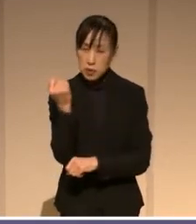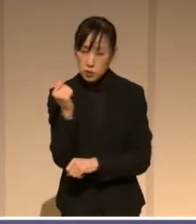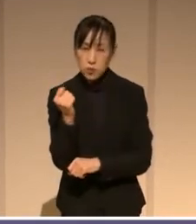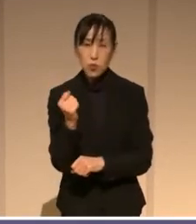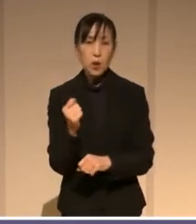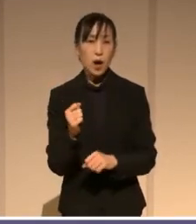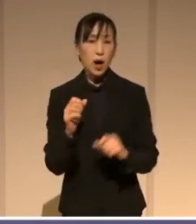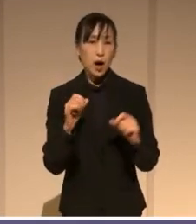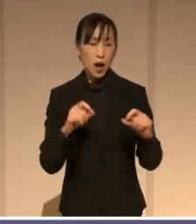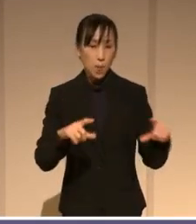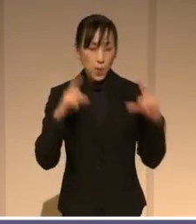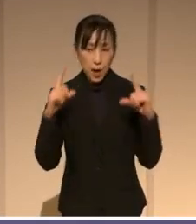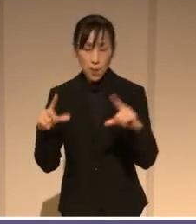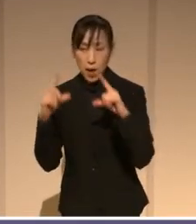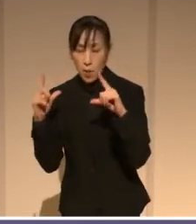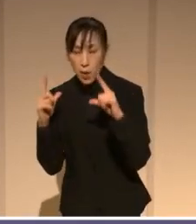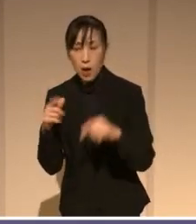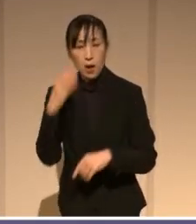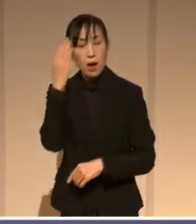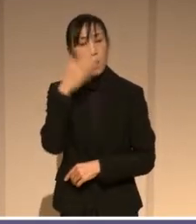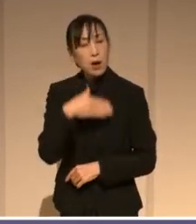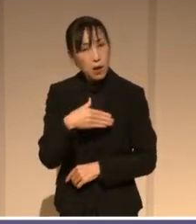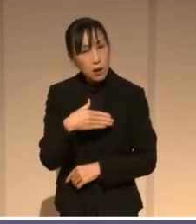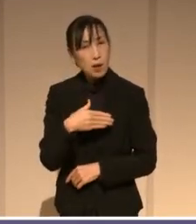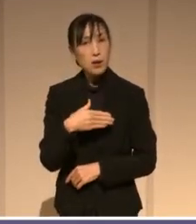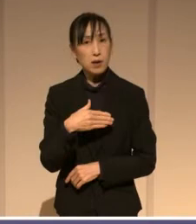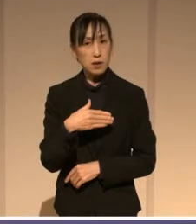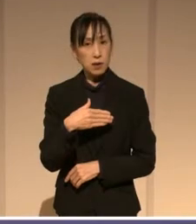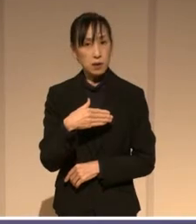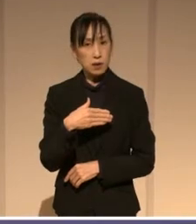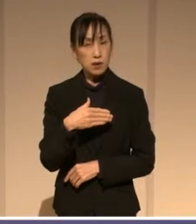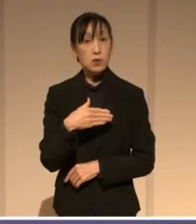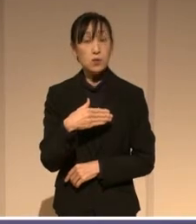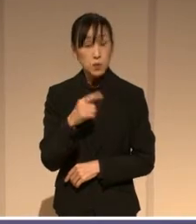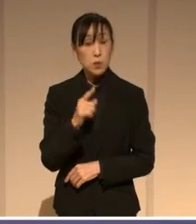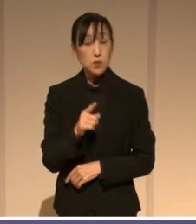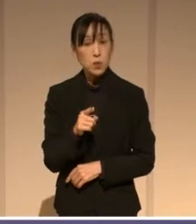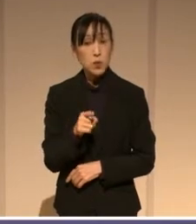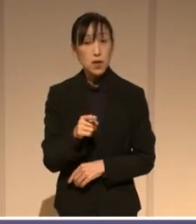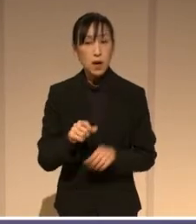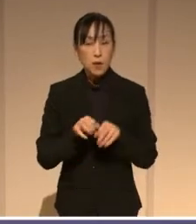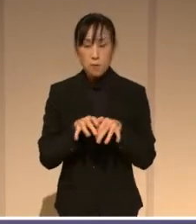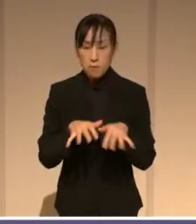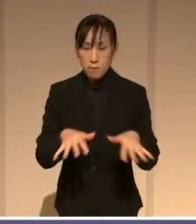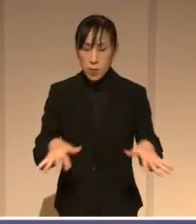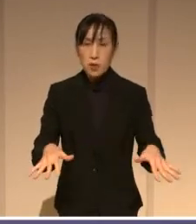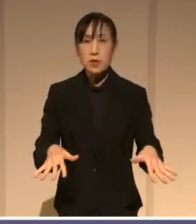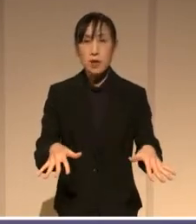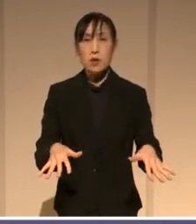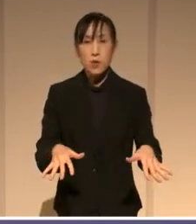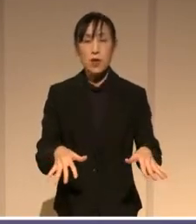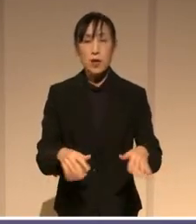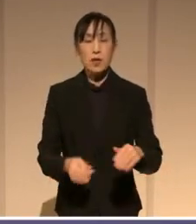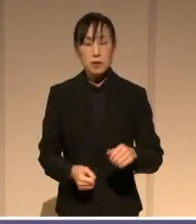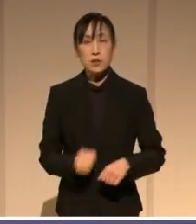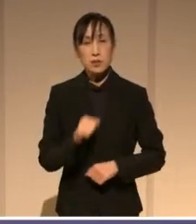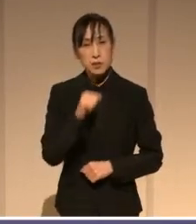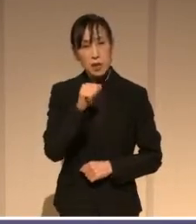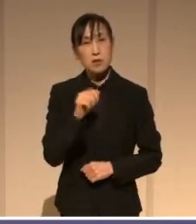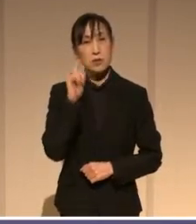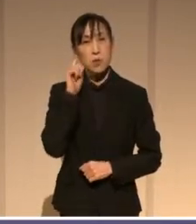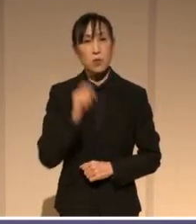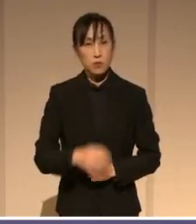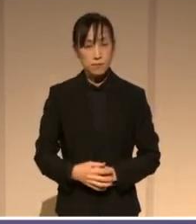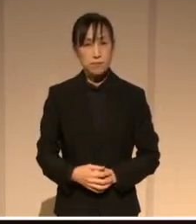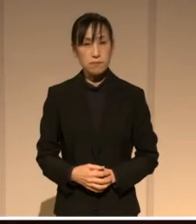この人たちがいるんだねっていうのがやっぱり広く知れ渡ったというのが一番大きなことだと思いますwako